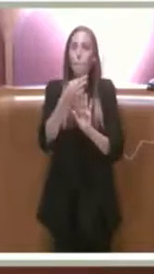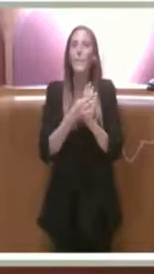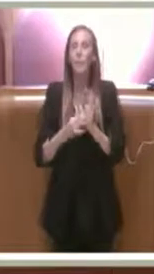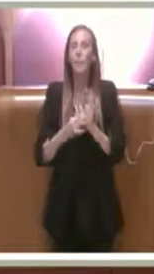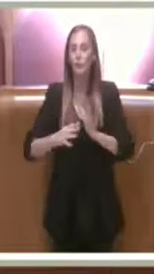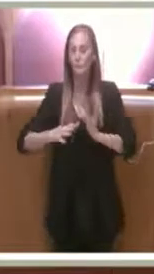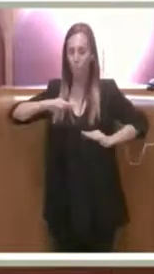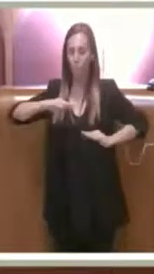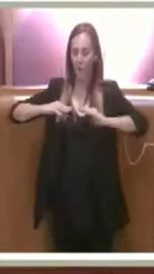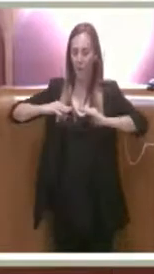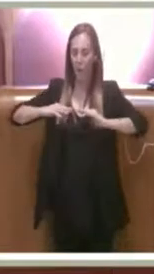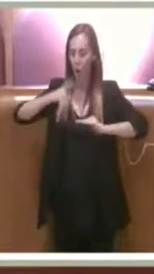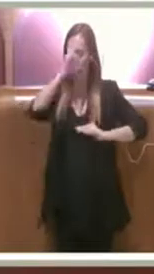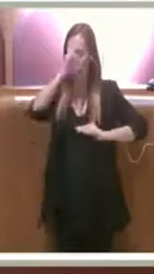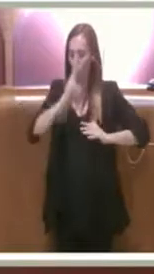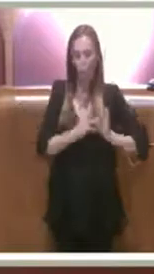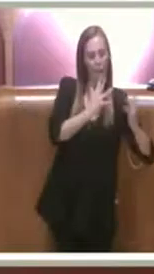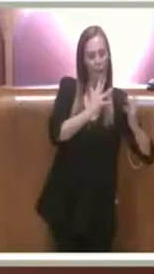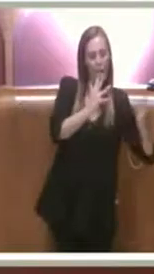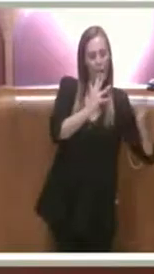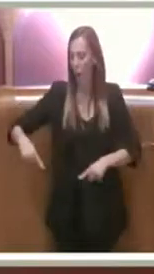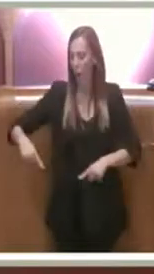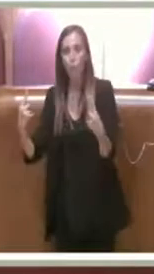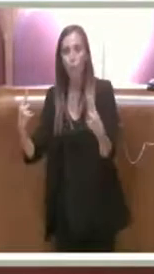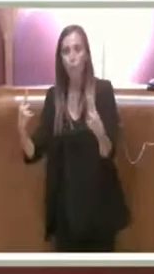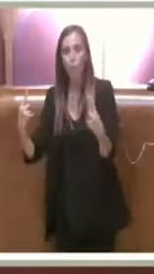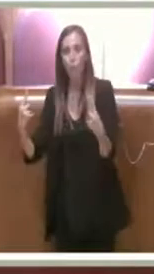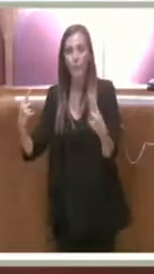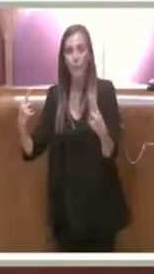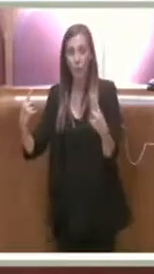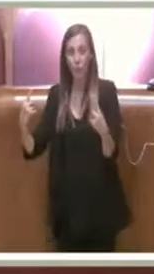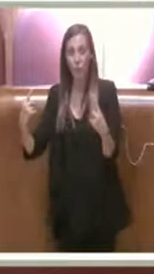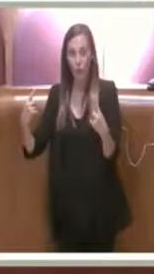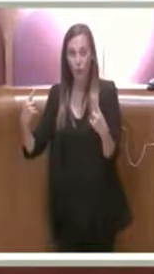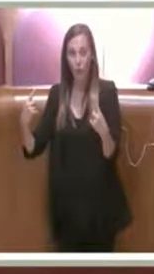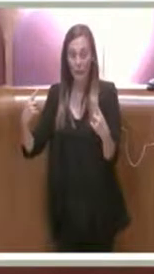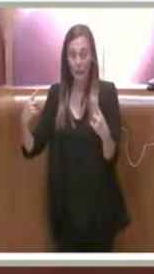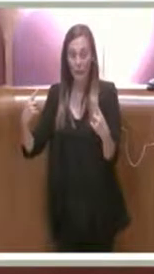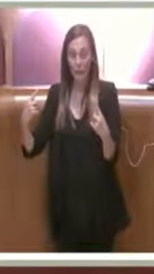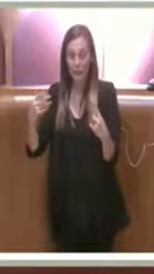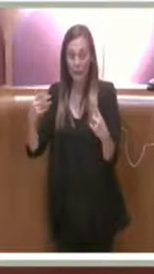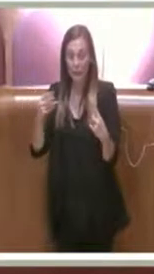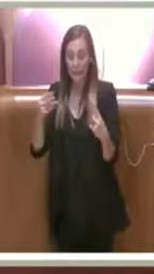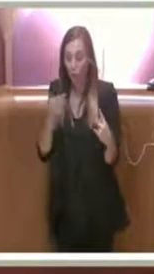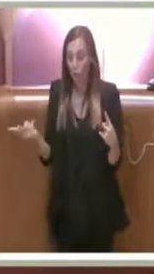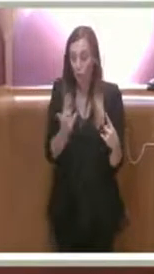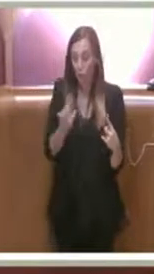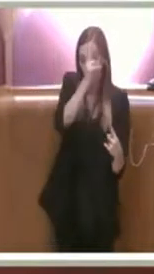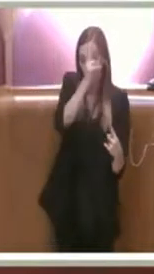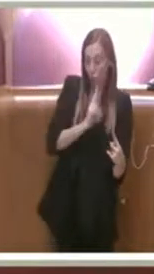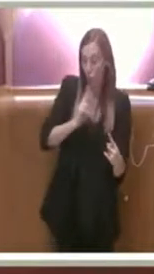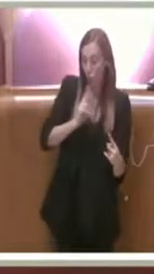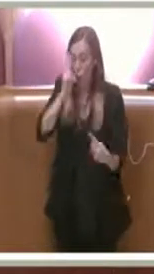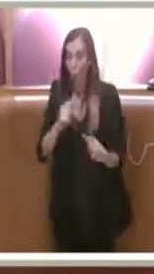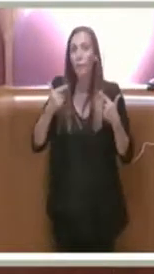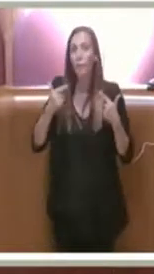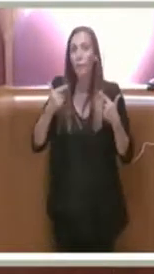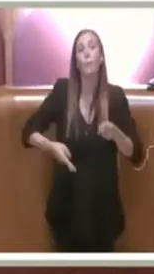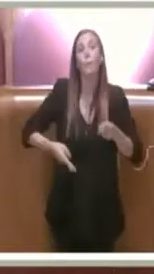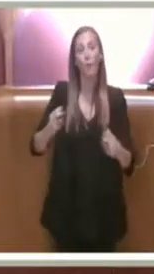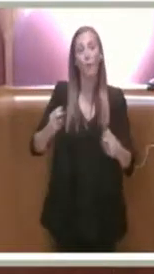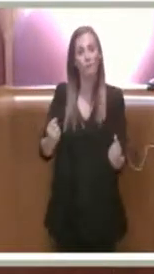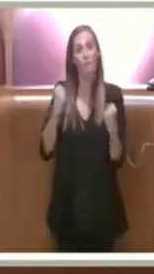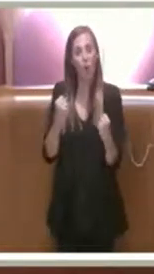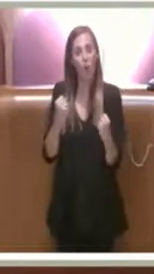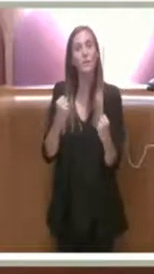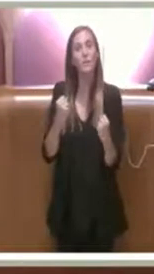dei ruoli di maggioranza e opposizione, sia per dare più forza ad entrambi i ruoli, ma allo stesso tempo di dare in alcuni